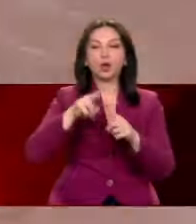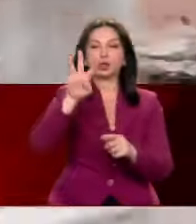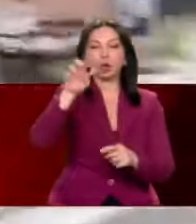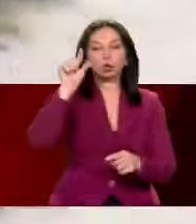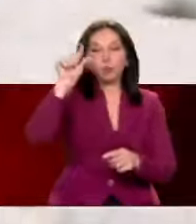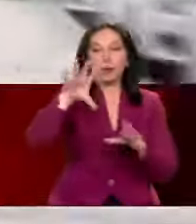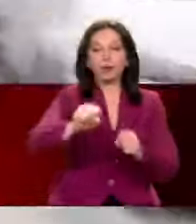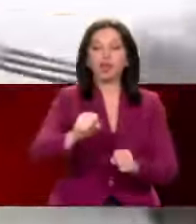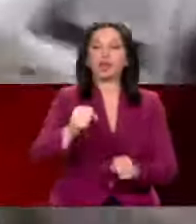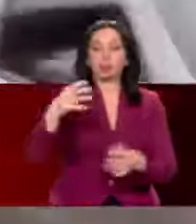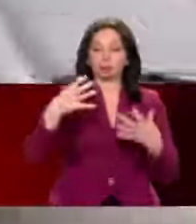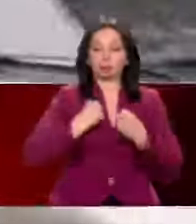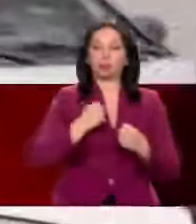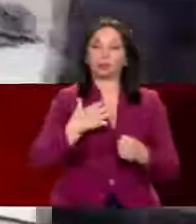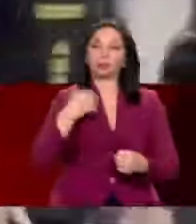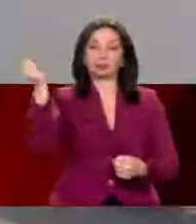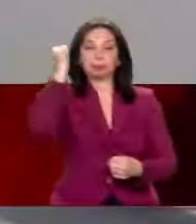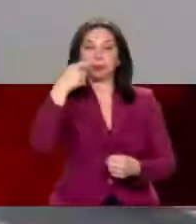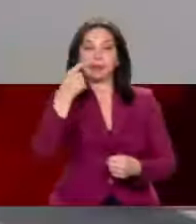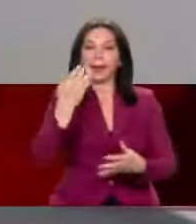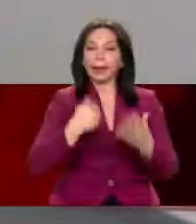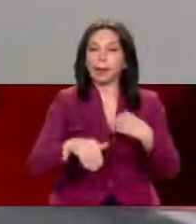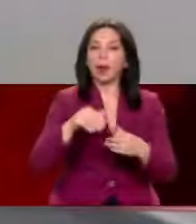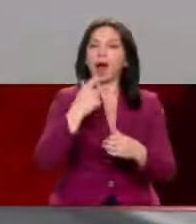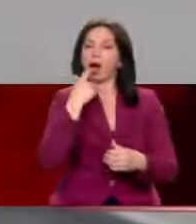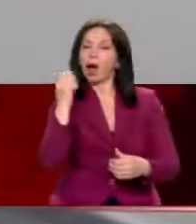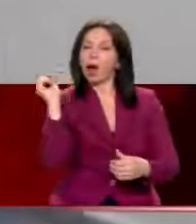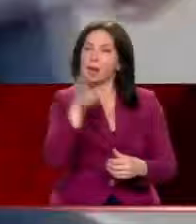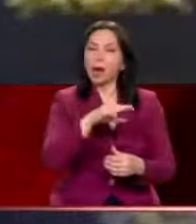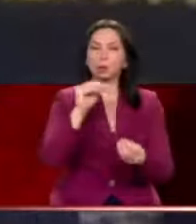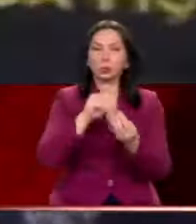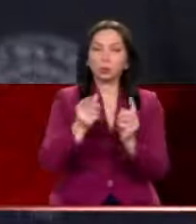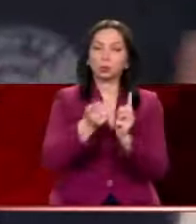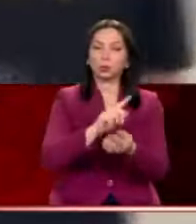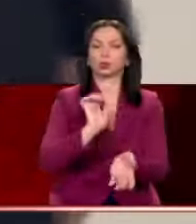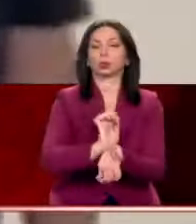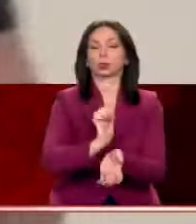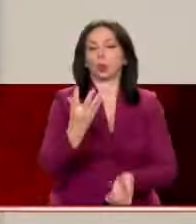İfadelerinde pişmanız diyen saldırganlar kasten yaralama ve hakaret suçlarından tutuklandı.